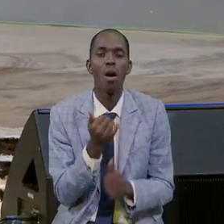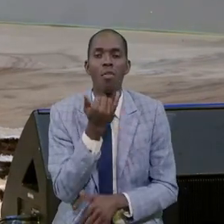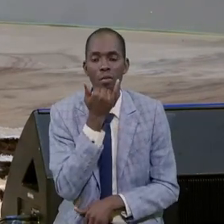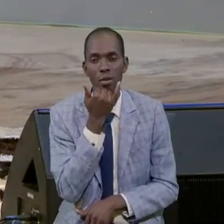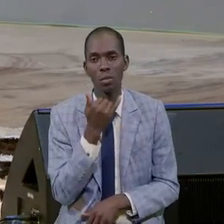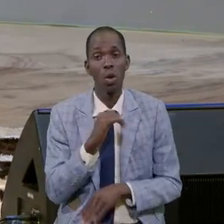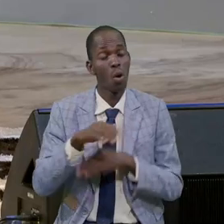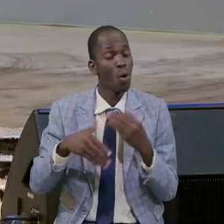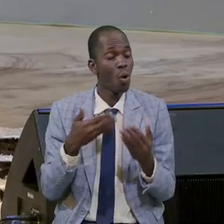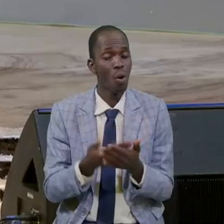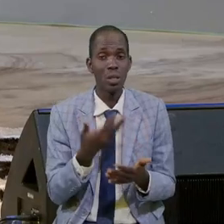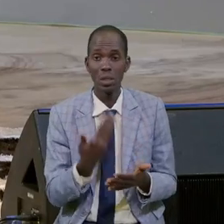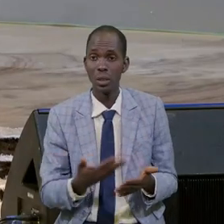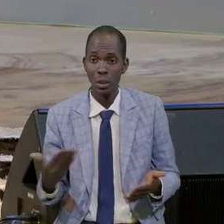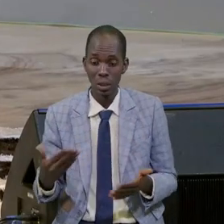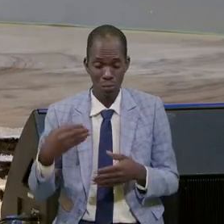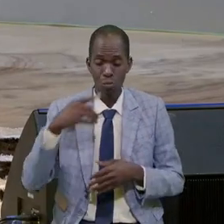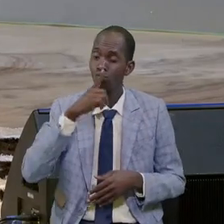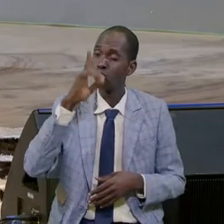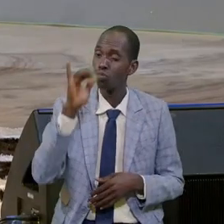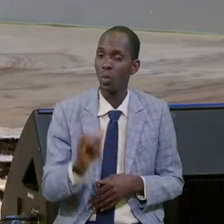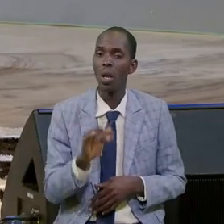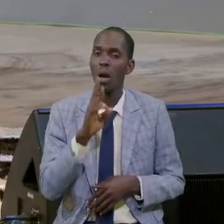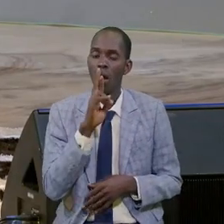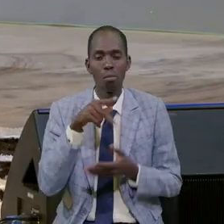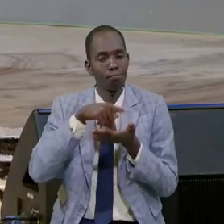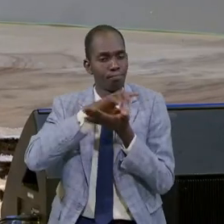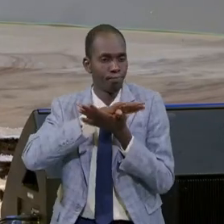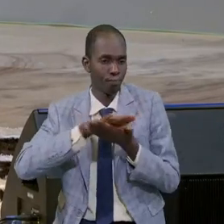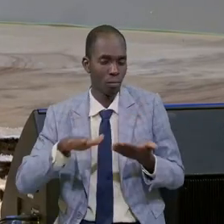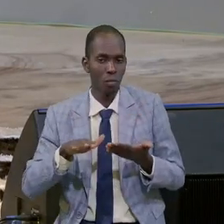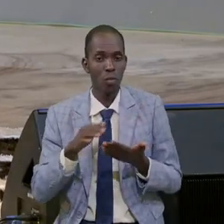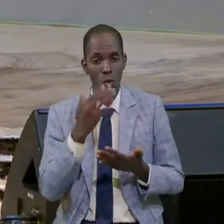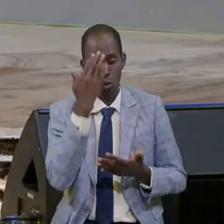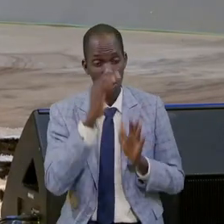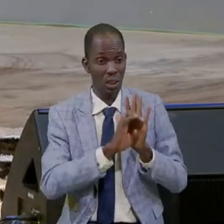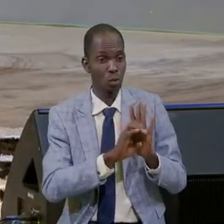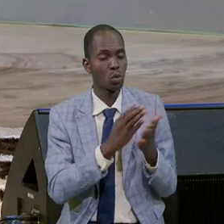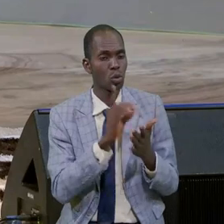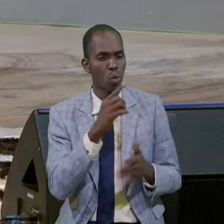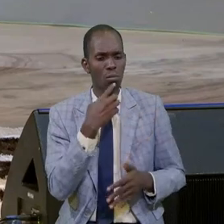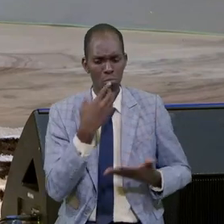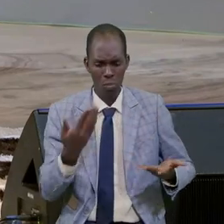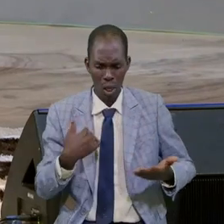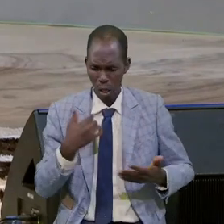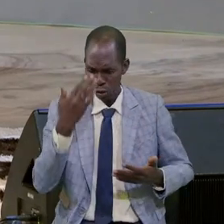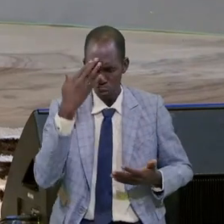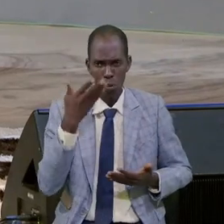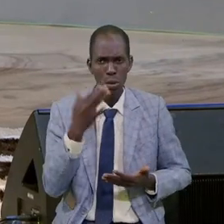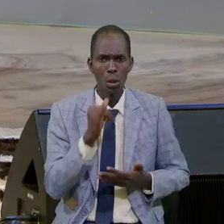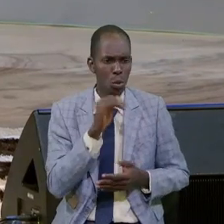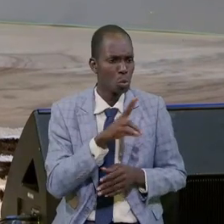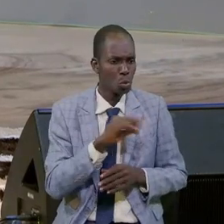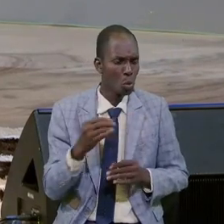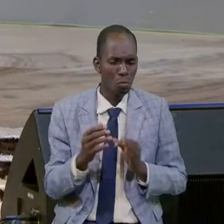devenir une pierre d'achoppement. À la vérité, toutes choses sont pures. Quelqu'un dit, je sais qu'il n'y a pas d'impureté